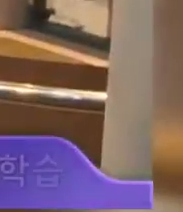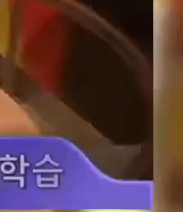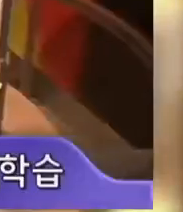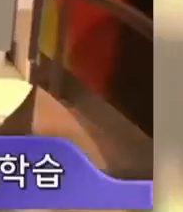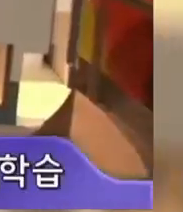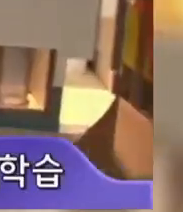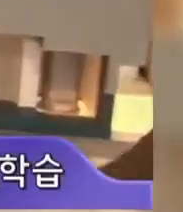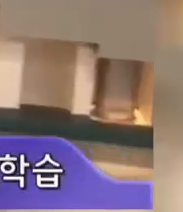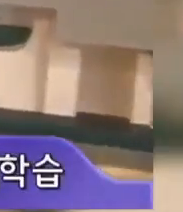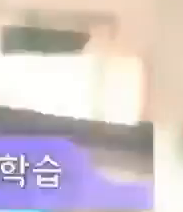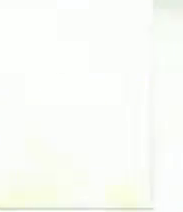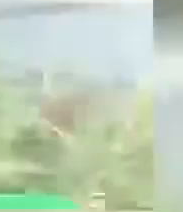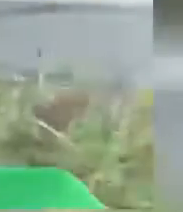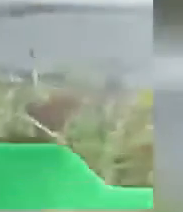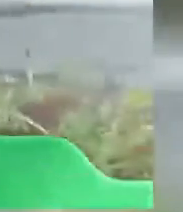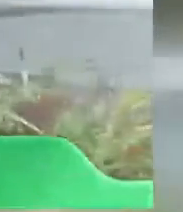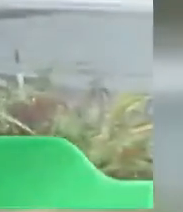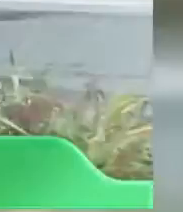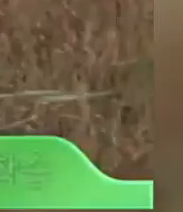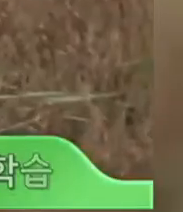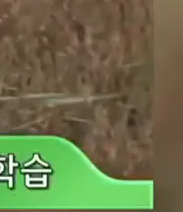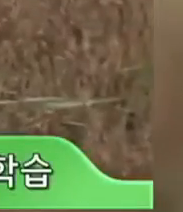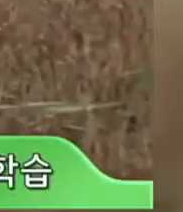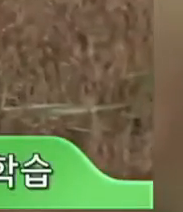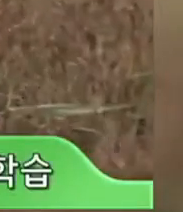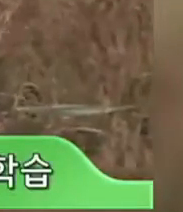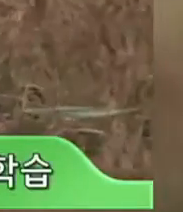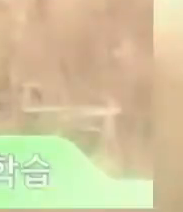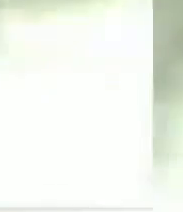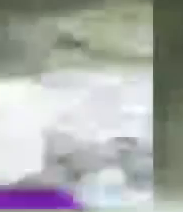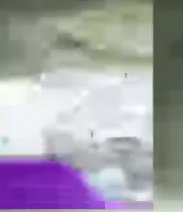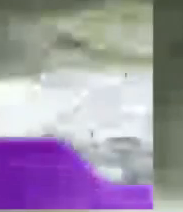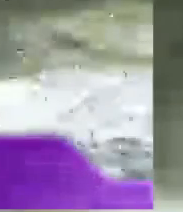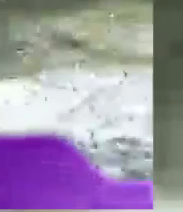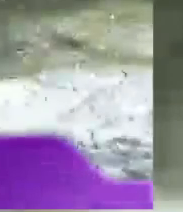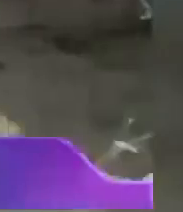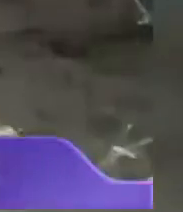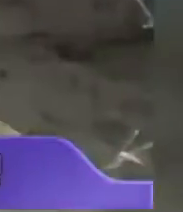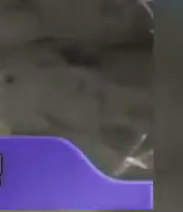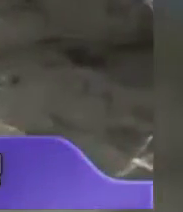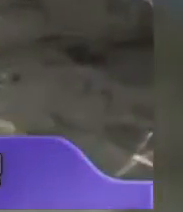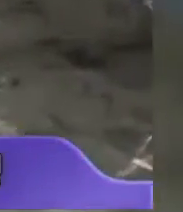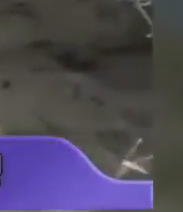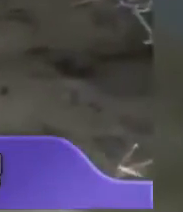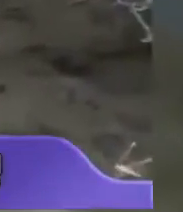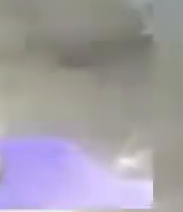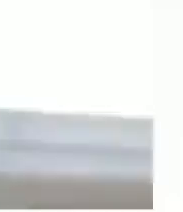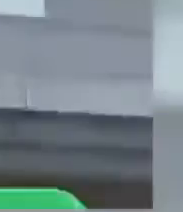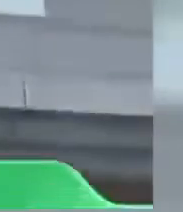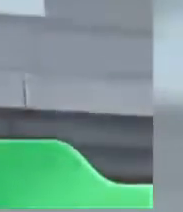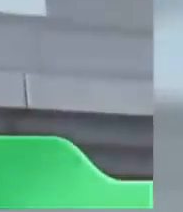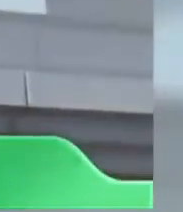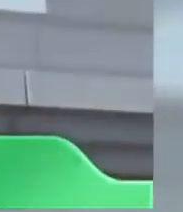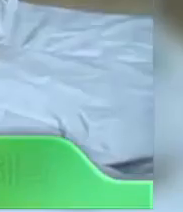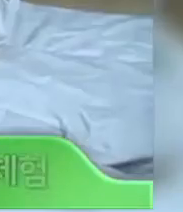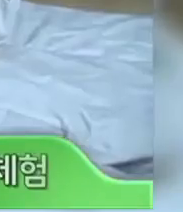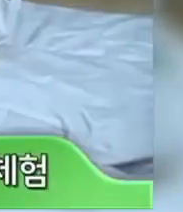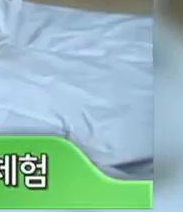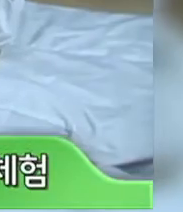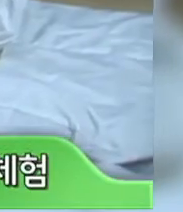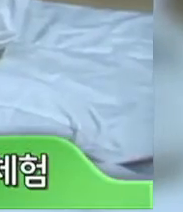많이 좀 줄었잖아요. 그렇죠. 그러다 보니까 안전에 대한 이제 부담 그리고 경제적인 문제 이런 부분들을